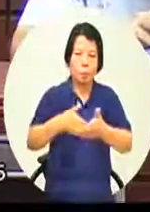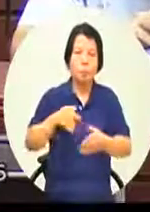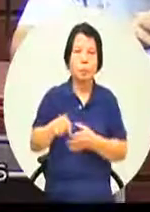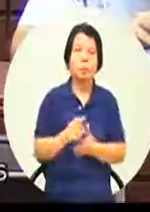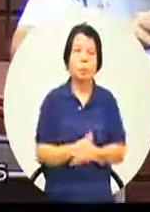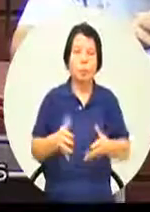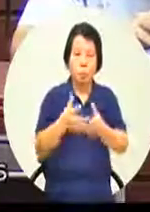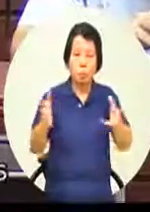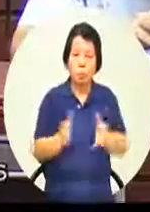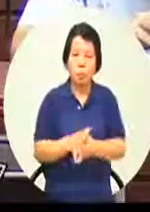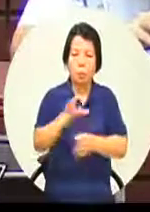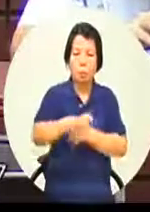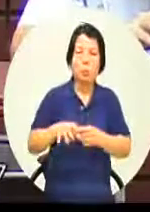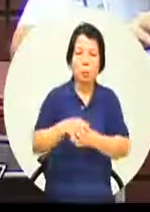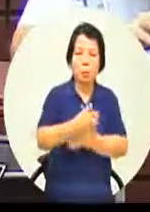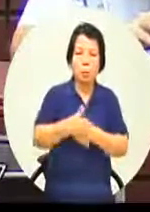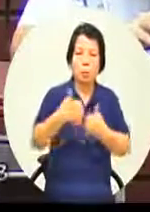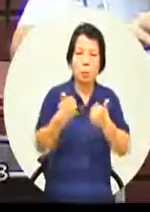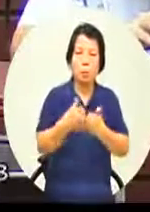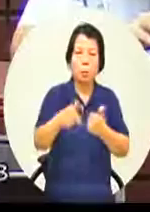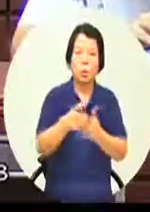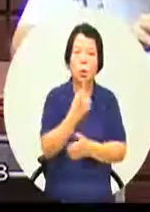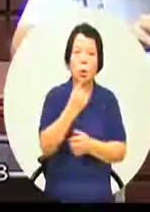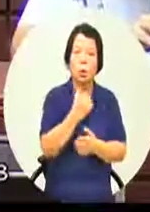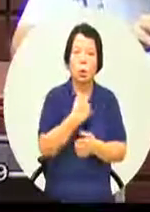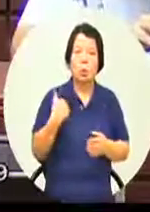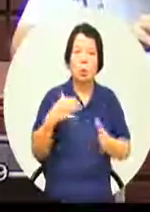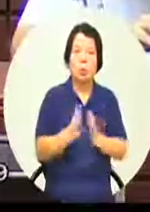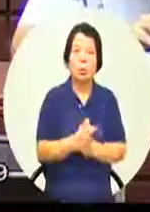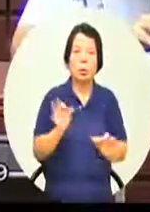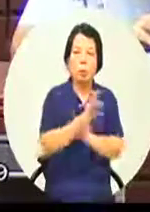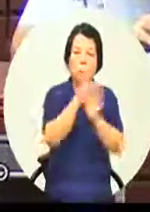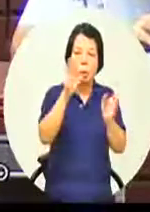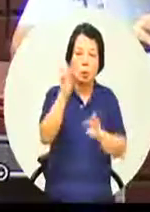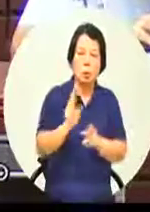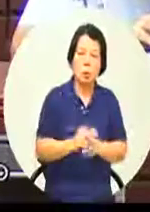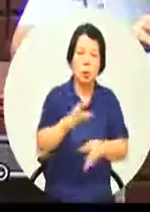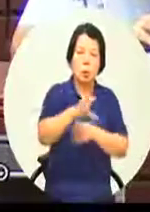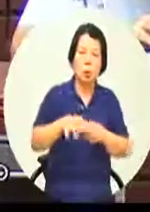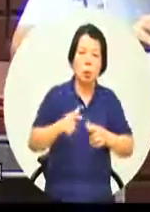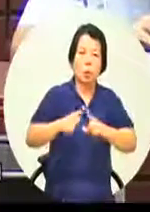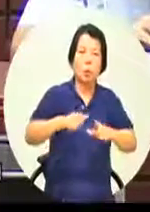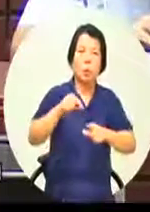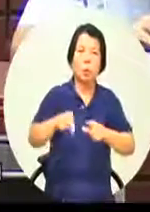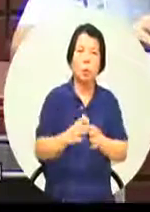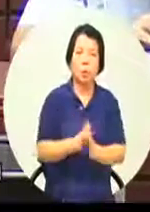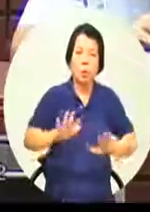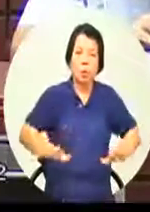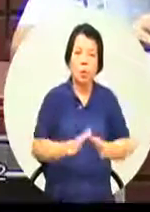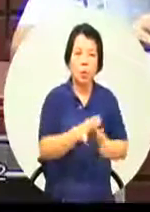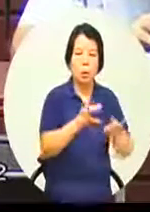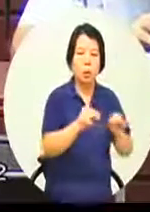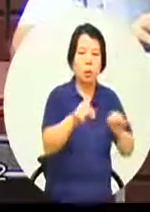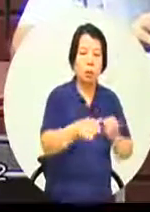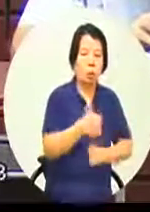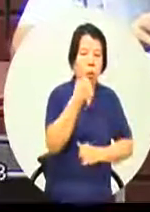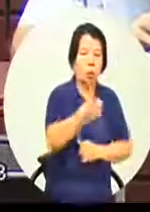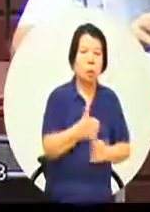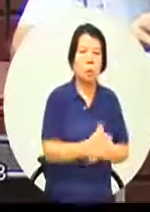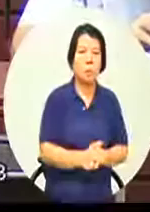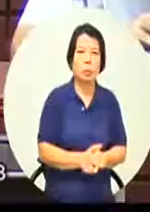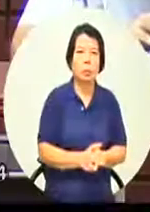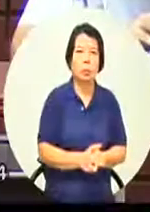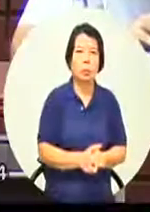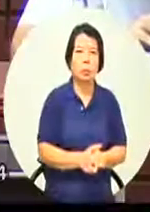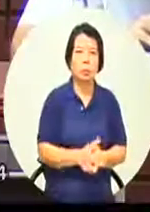些他农委会有限定一个利人产业哦，光电农园的一个政策，包括你如果今天这个土地是优良土地，不是下限